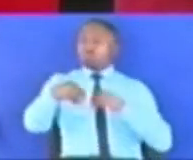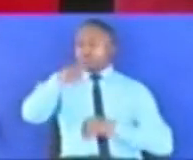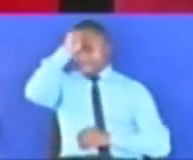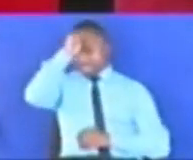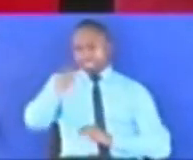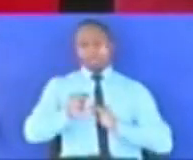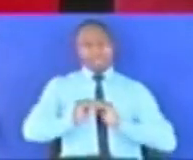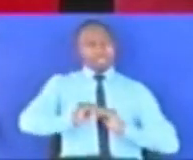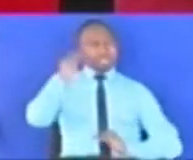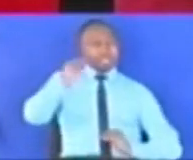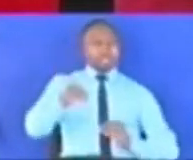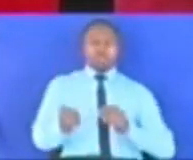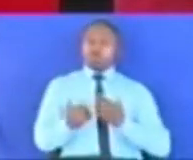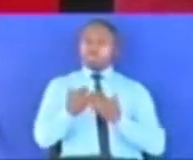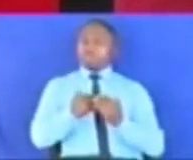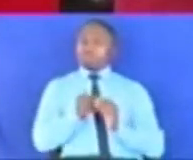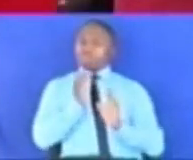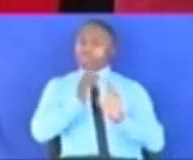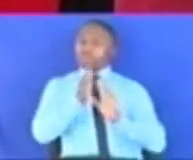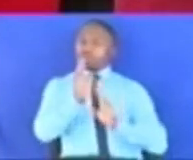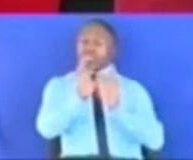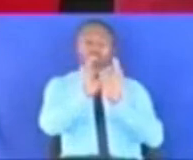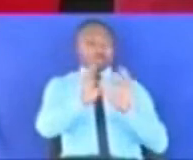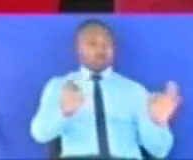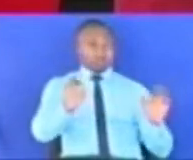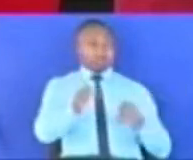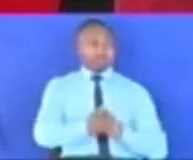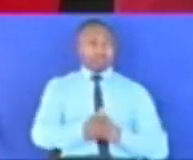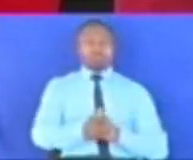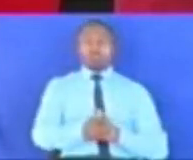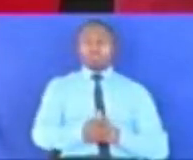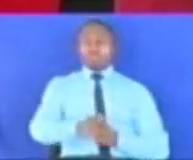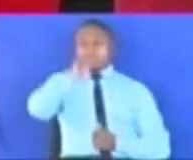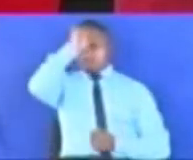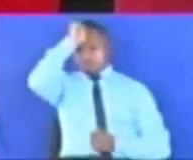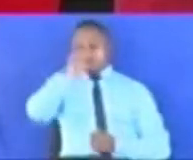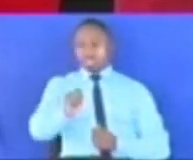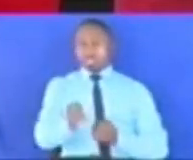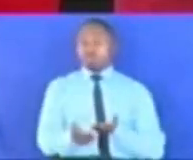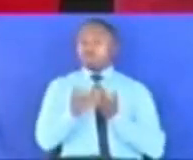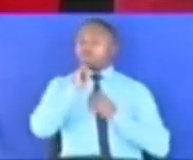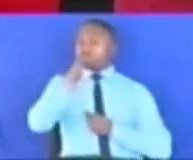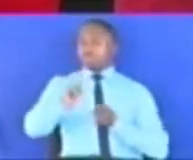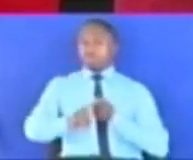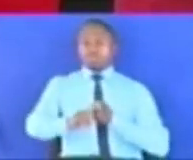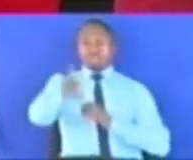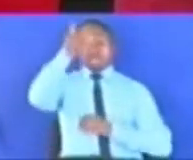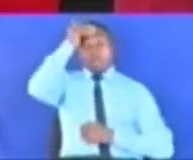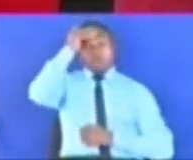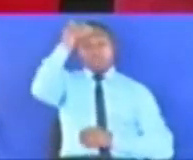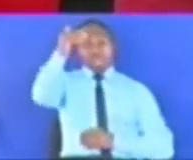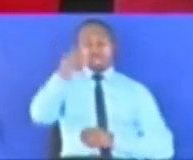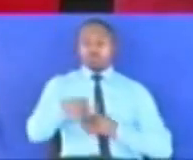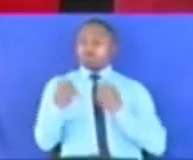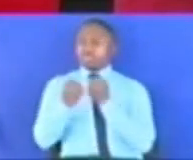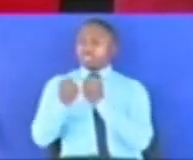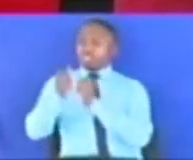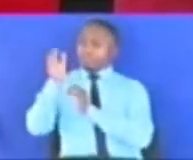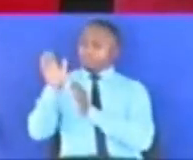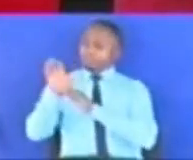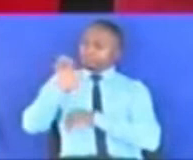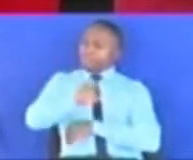zaidi kutokana na dhamira yake njema kwetu. Mheshimiwa naibu spika, kipaumbele ni kuweka mazingira